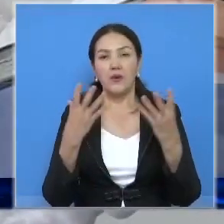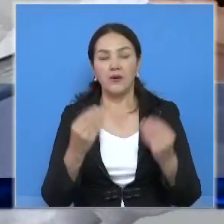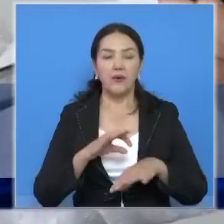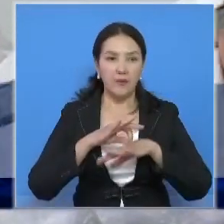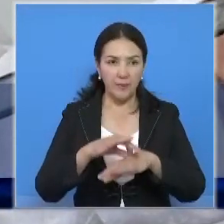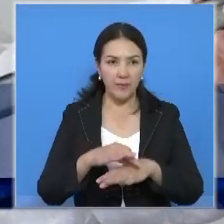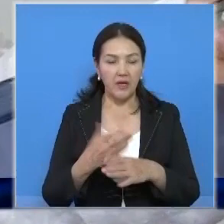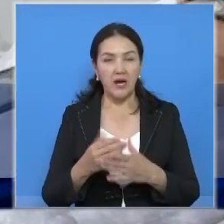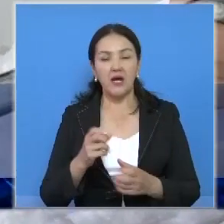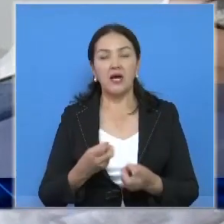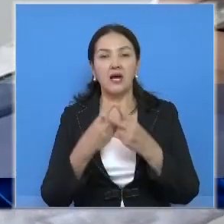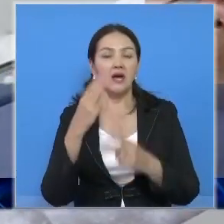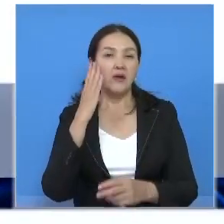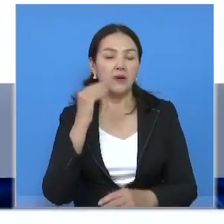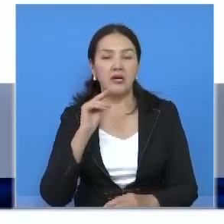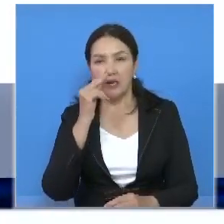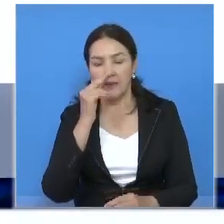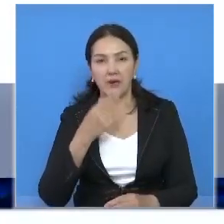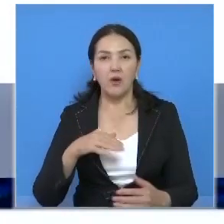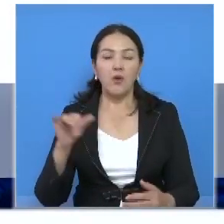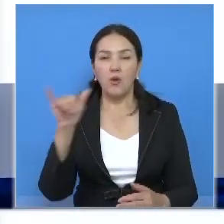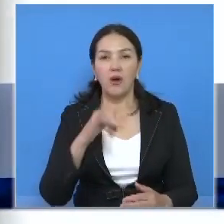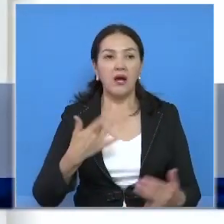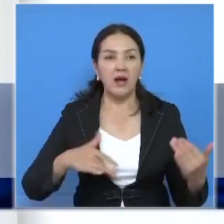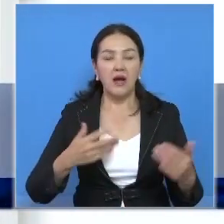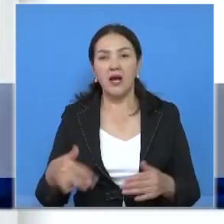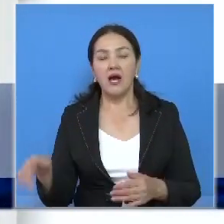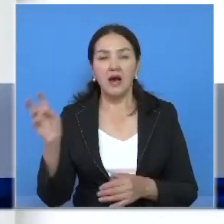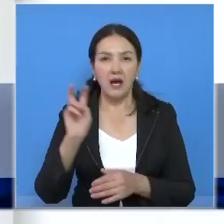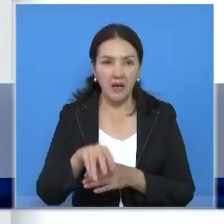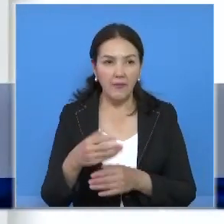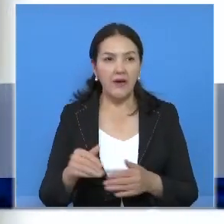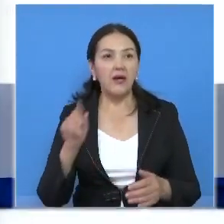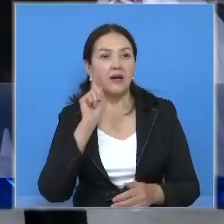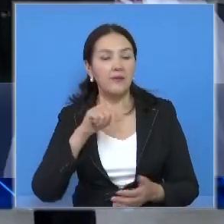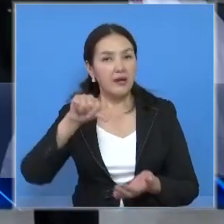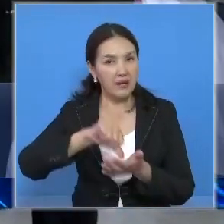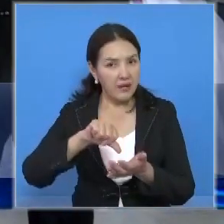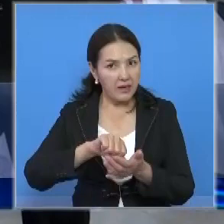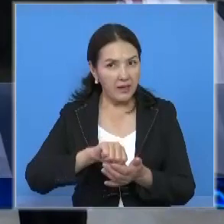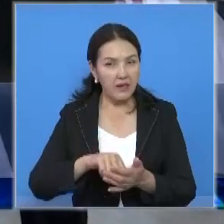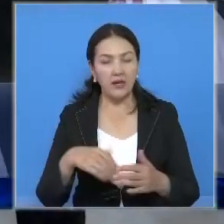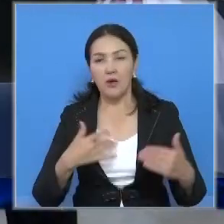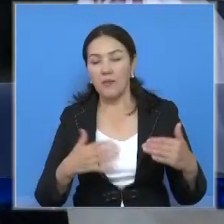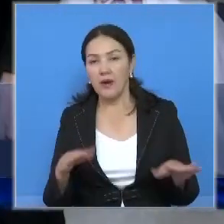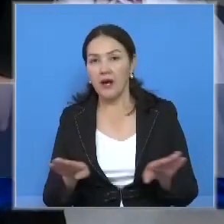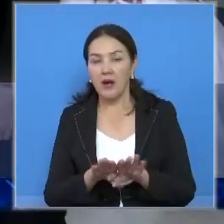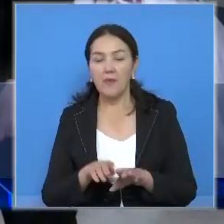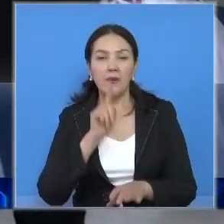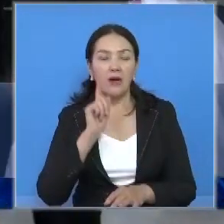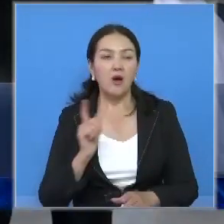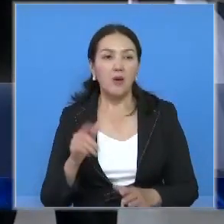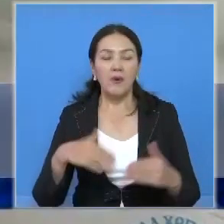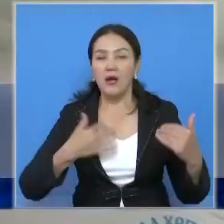ұйымдастырылды. Оған Астана, Алматы, Шымкент, Орал қалалар мен ТМД елдерінен барлығы 700-ге жуық жастарын қатысқан. Аспаптар номинациясы бойынша жас